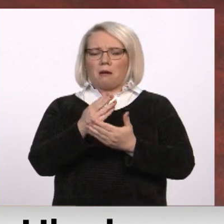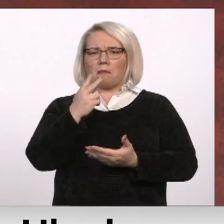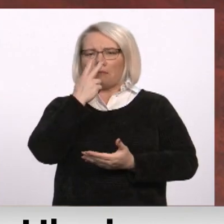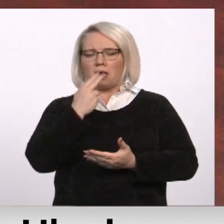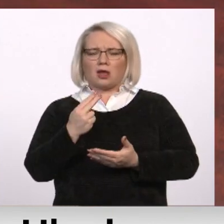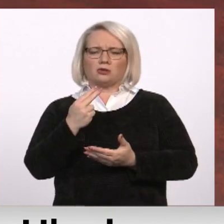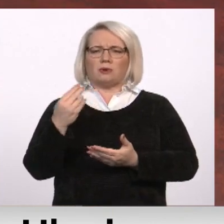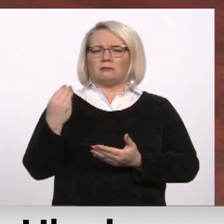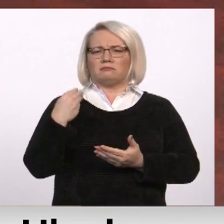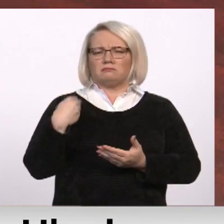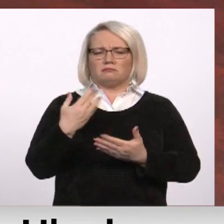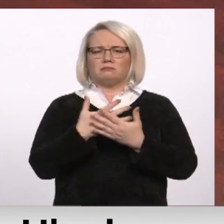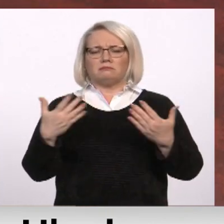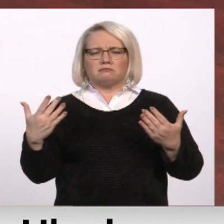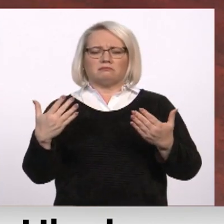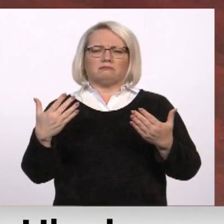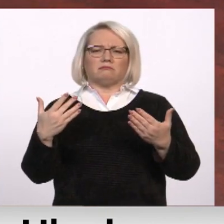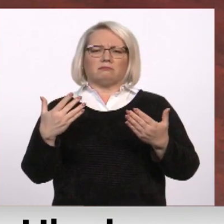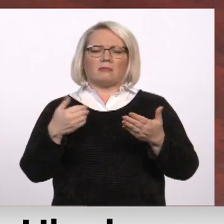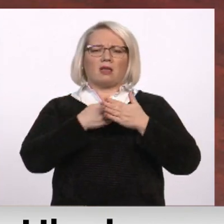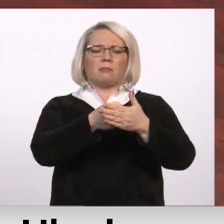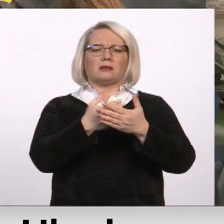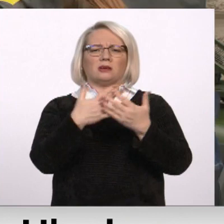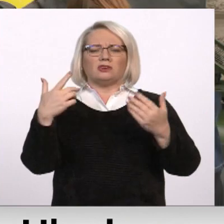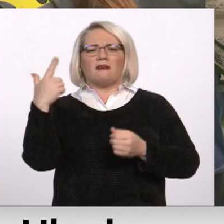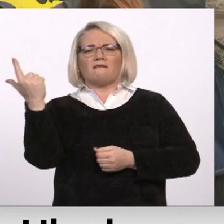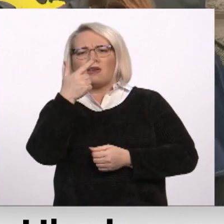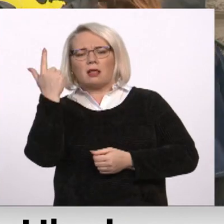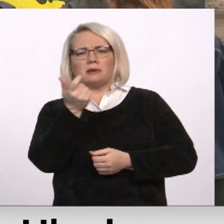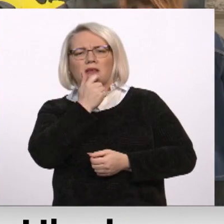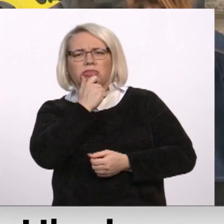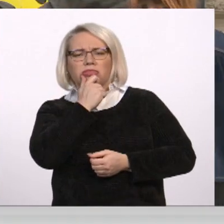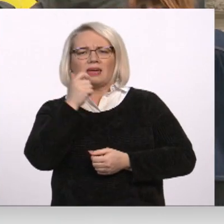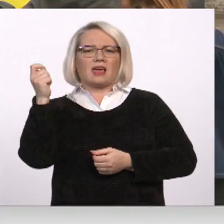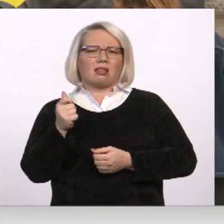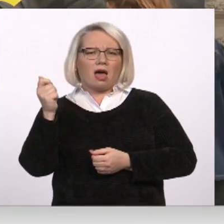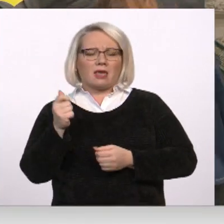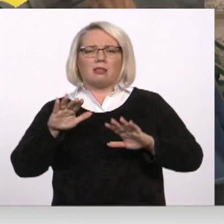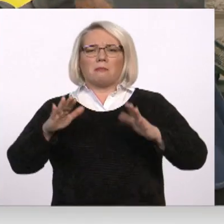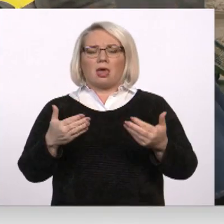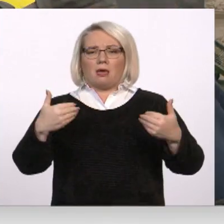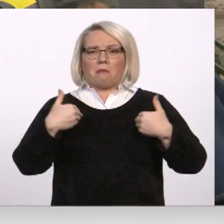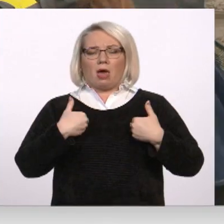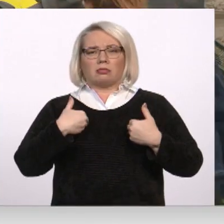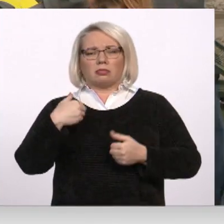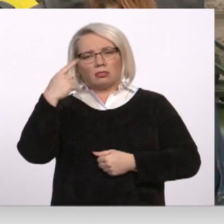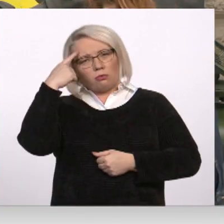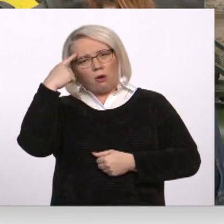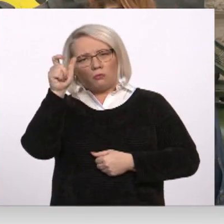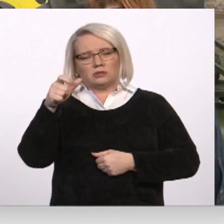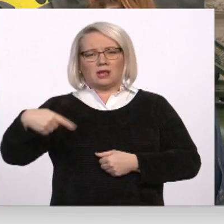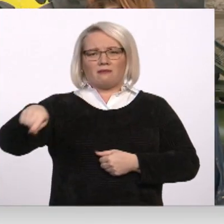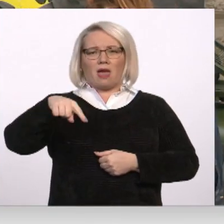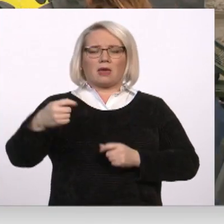abonēt dažādus straumēšanas servisus, skatīties filmas seriālus. Bet ienāca prātā manam domabiedriem ideja,